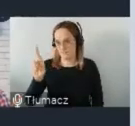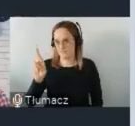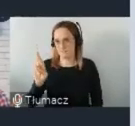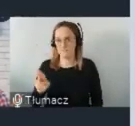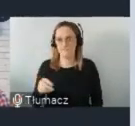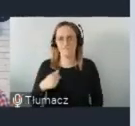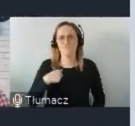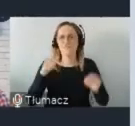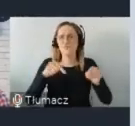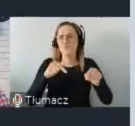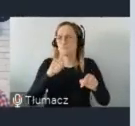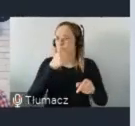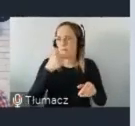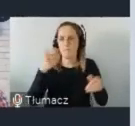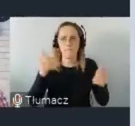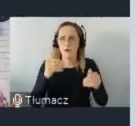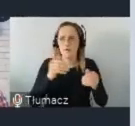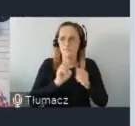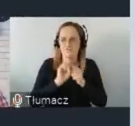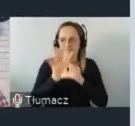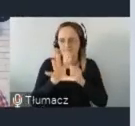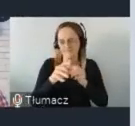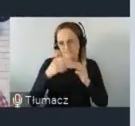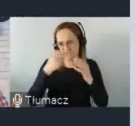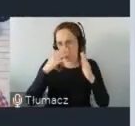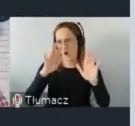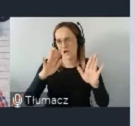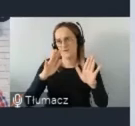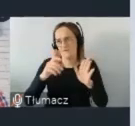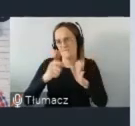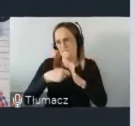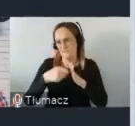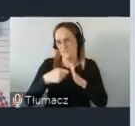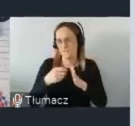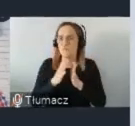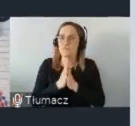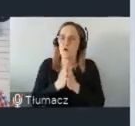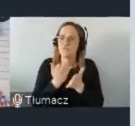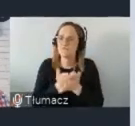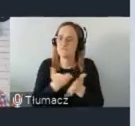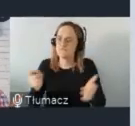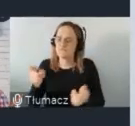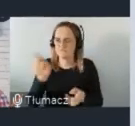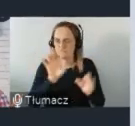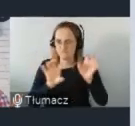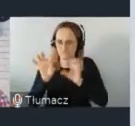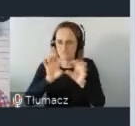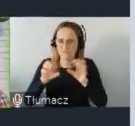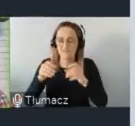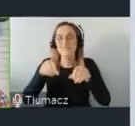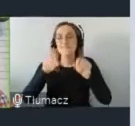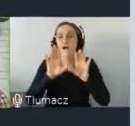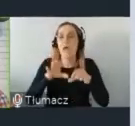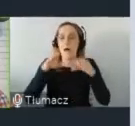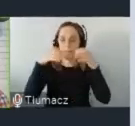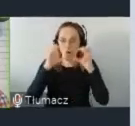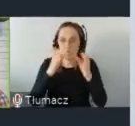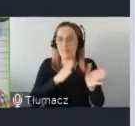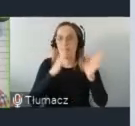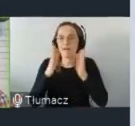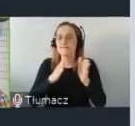Nie mam tutaj możliwości chyba puszczenia Wam filmiku, ale proszę, żebyście przejrzeli w sklepie Google te kolejne